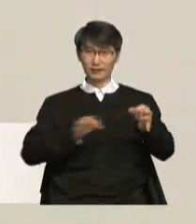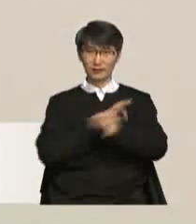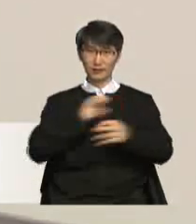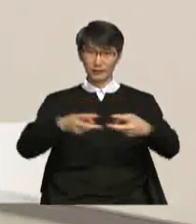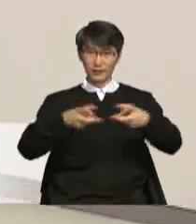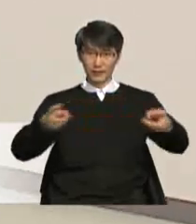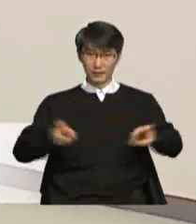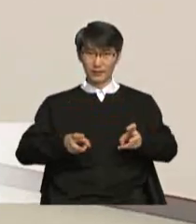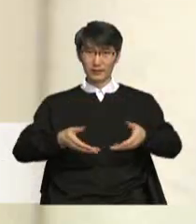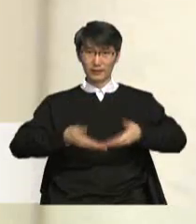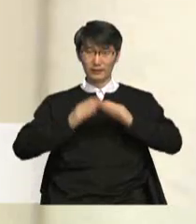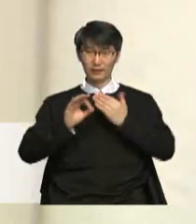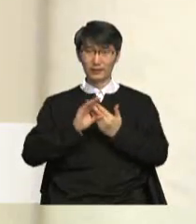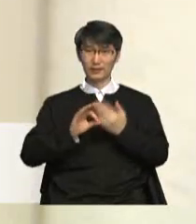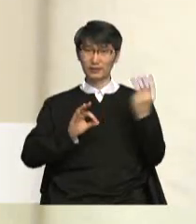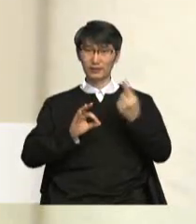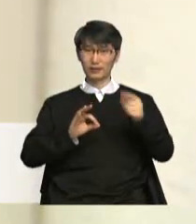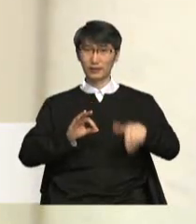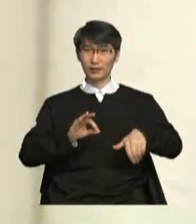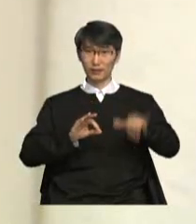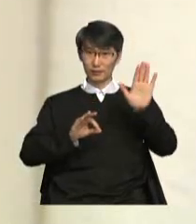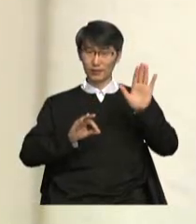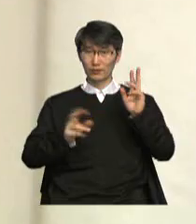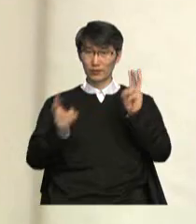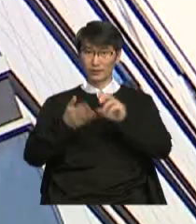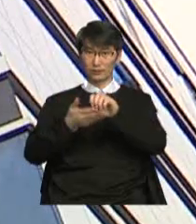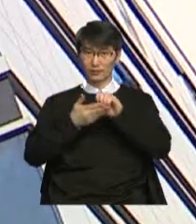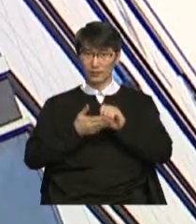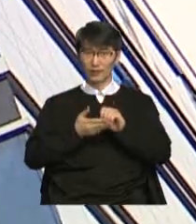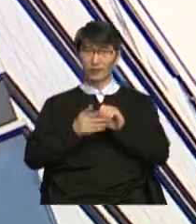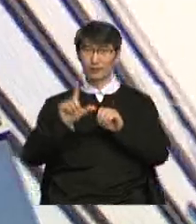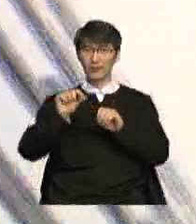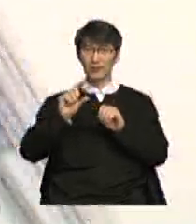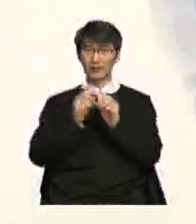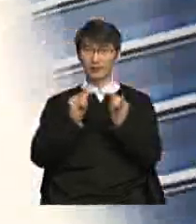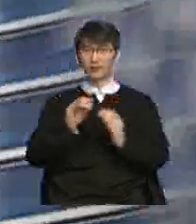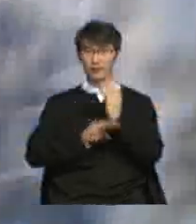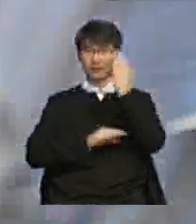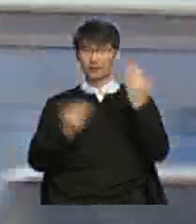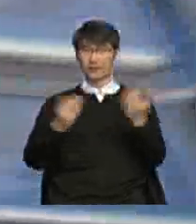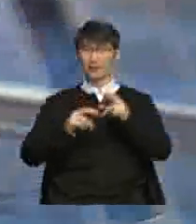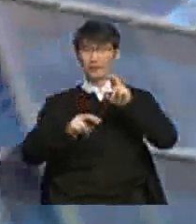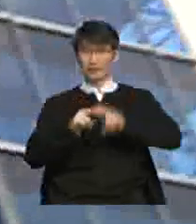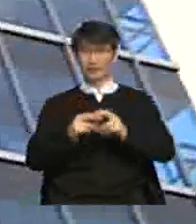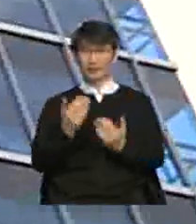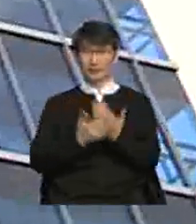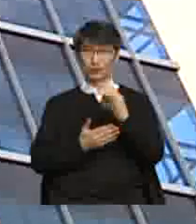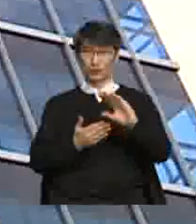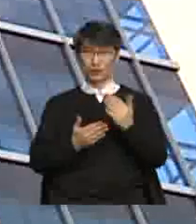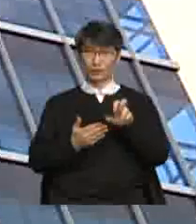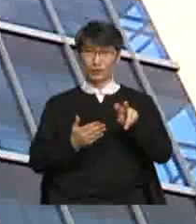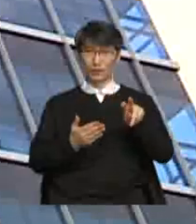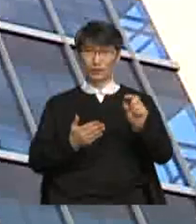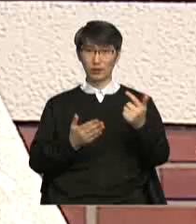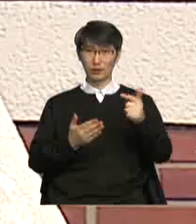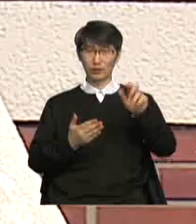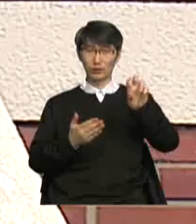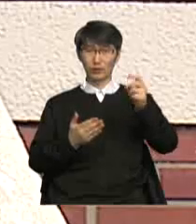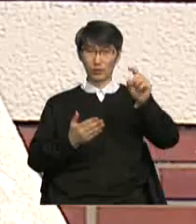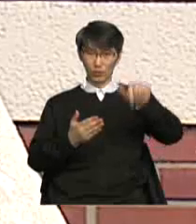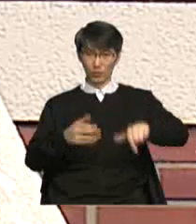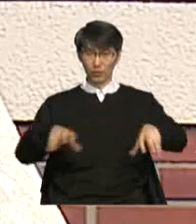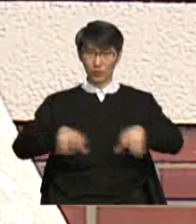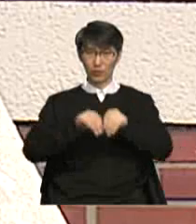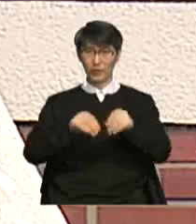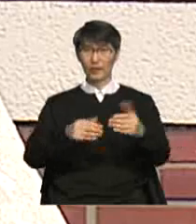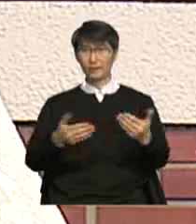완성되면 천 개가 넘는 기업 유치와 만 명 이상의 고용 창출이 가능하기 때문입니다. 면목 행정복합타운